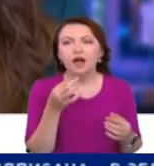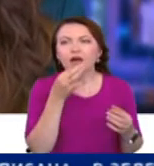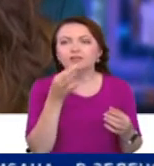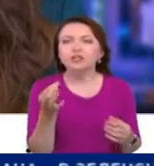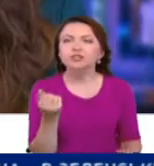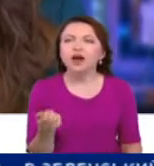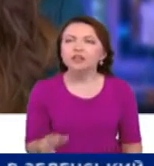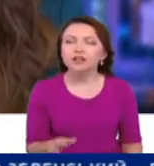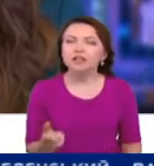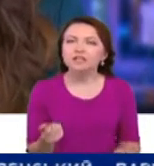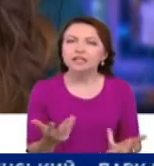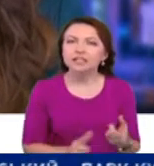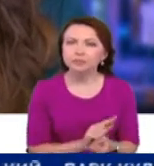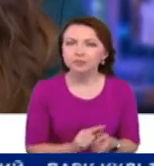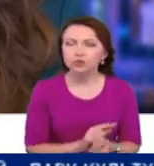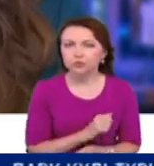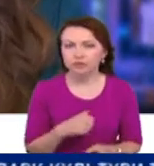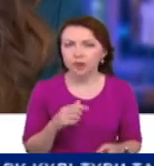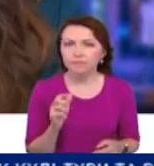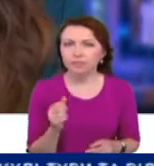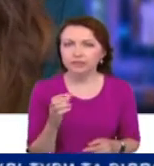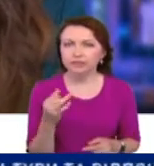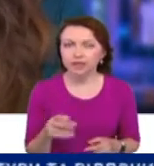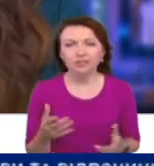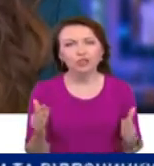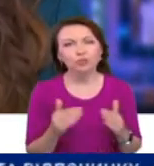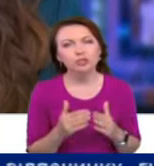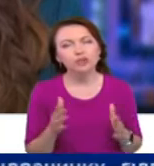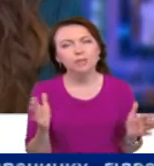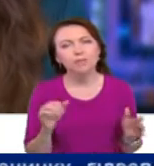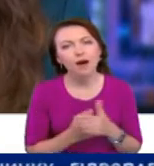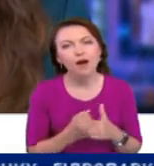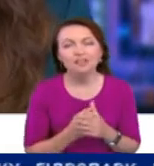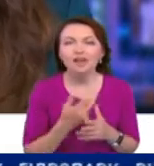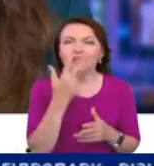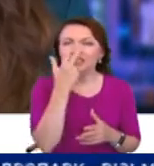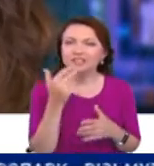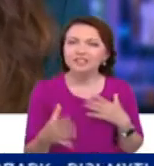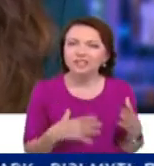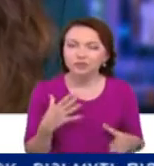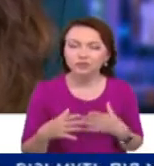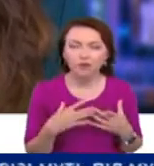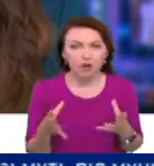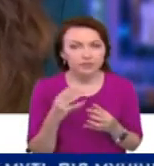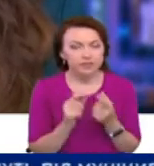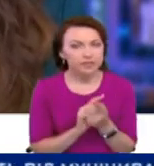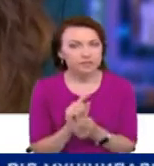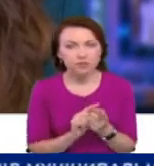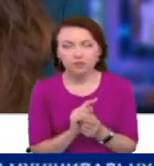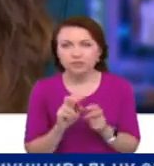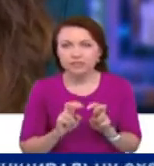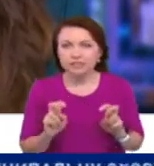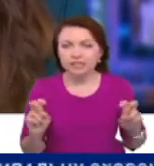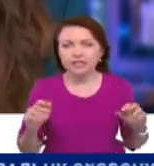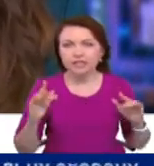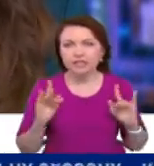Ань, наскільки змінюється сам басейн? Це домашня база, де ви звикли тренуватися, але тут все змінюється, сидіння,